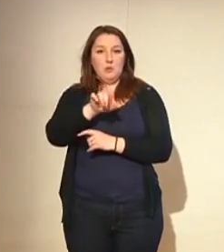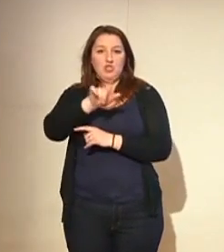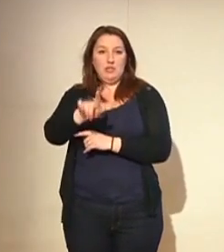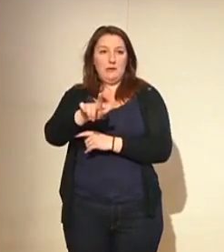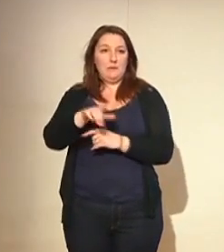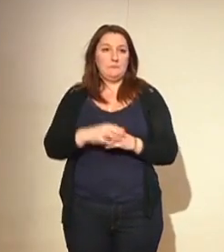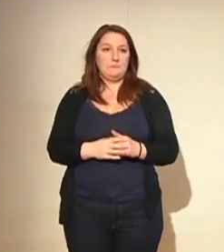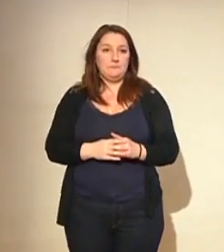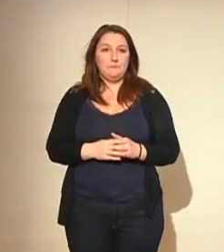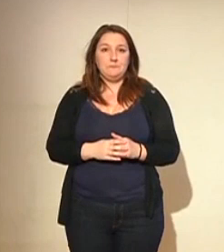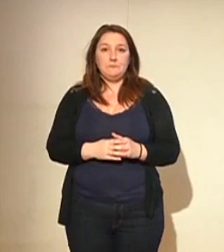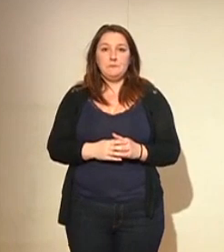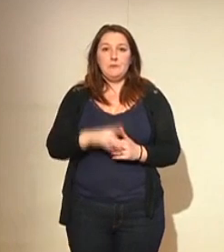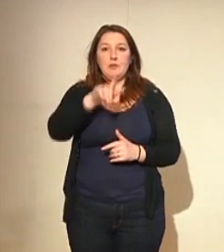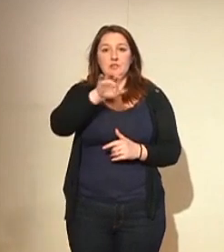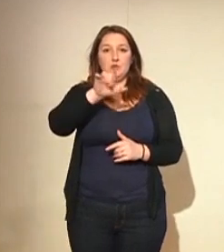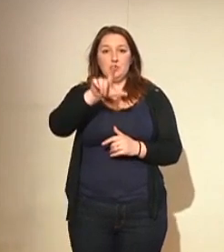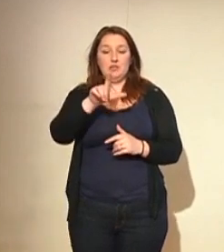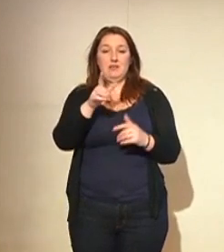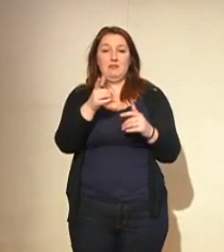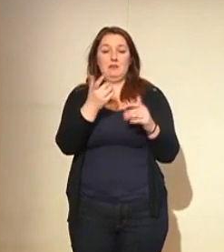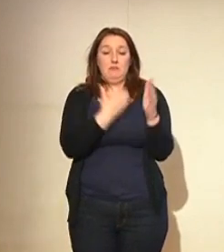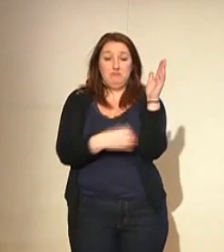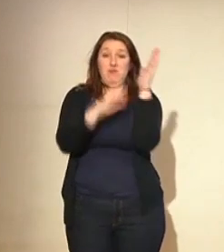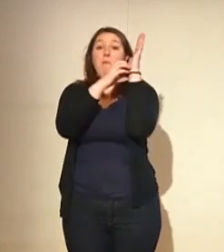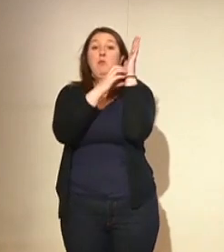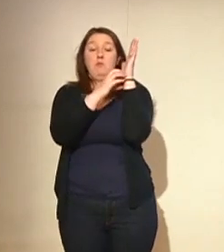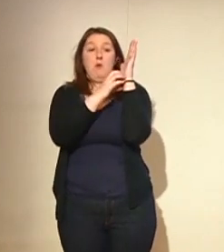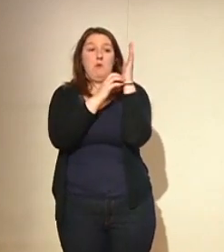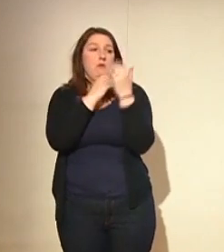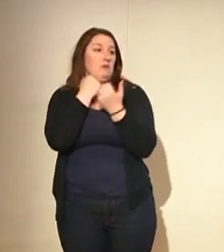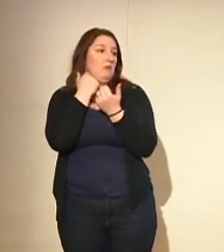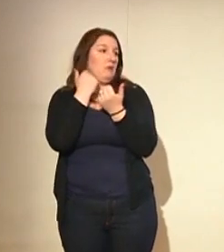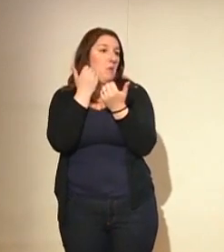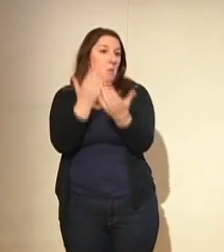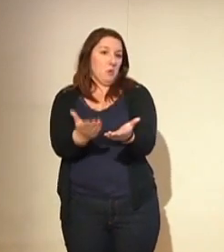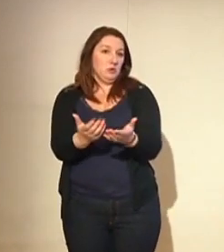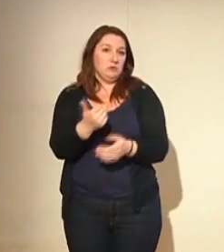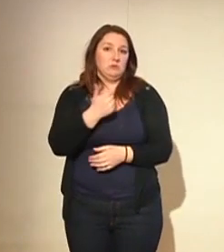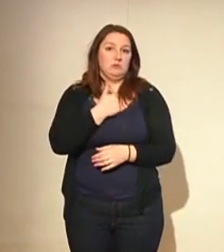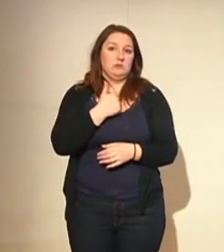GEG sur laquelle il y a un amendement que je vous propose